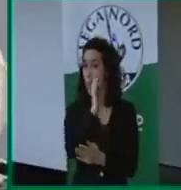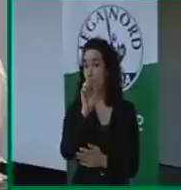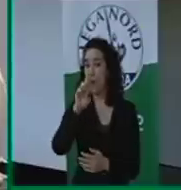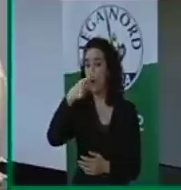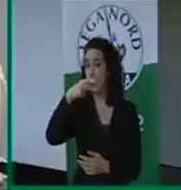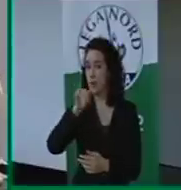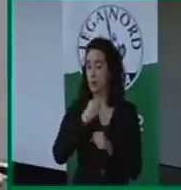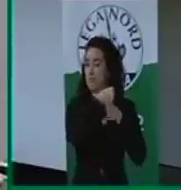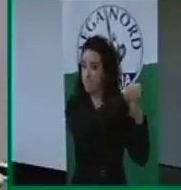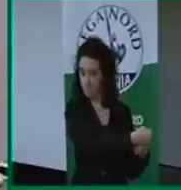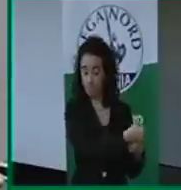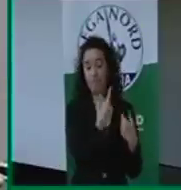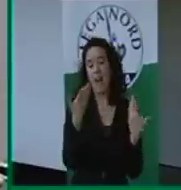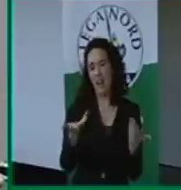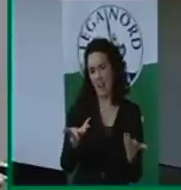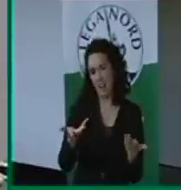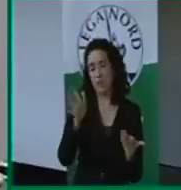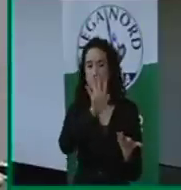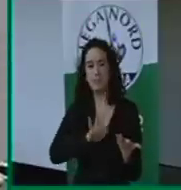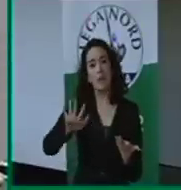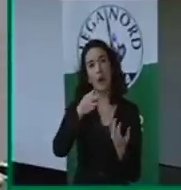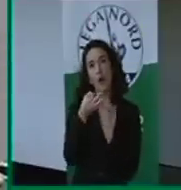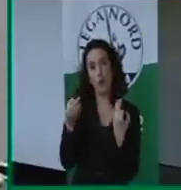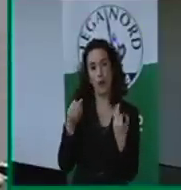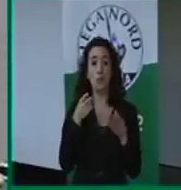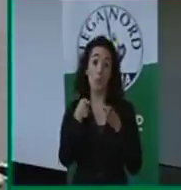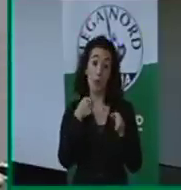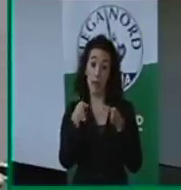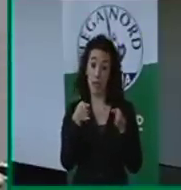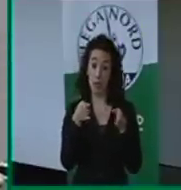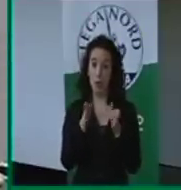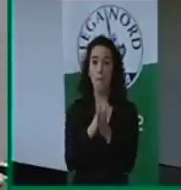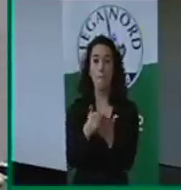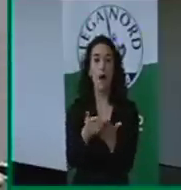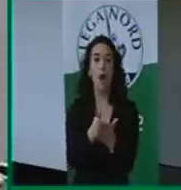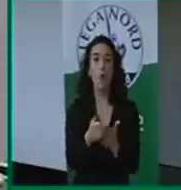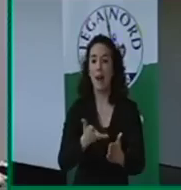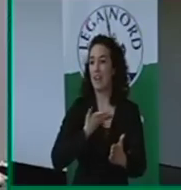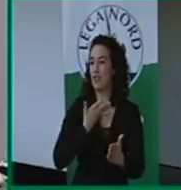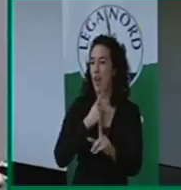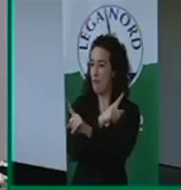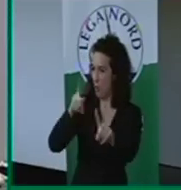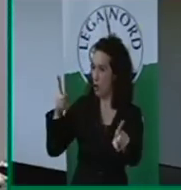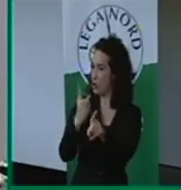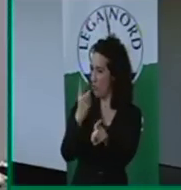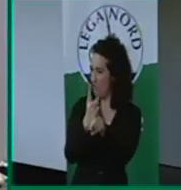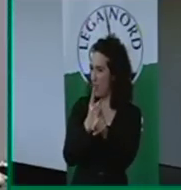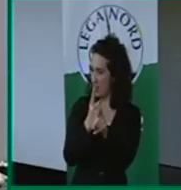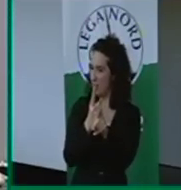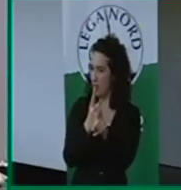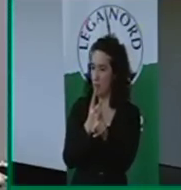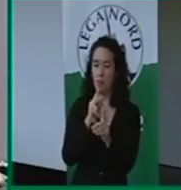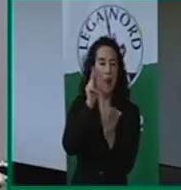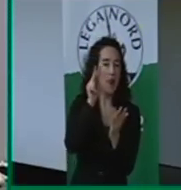però mi sembra corretto visto che in questo periodo c'abbiamo questo bel manuale che dovete leggervi studiarvi 31